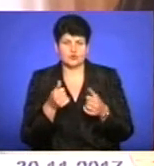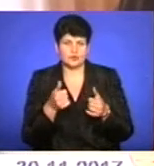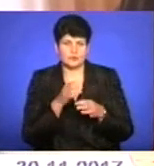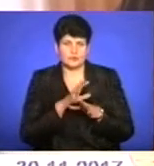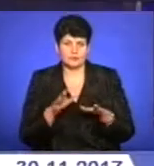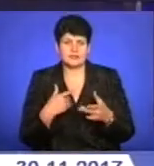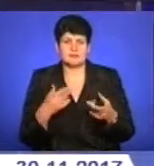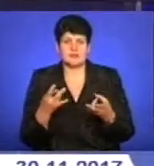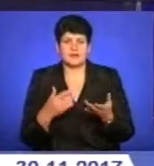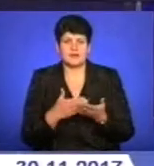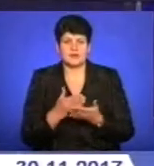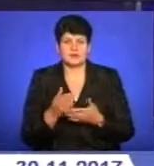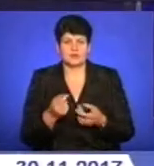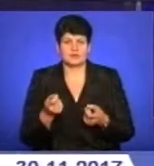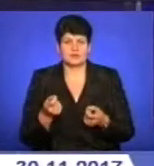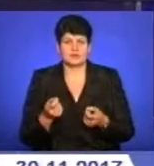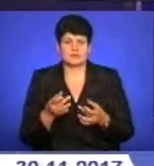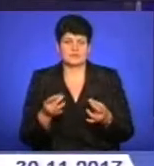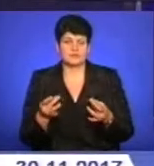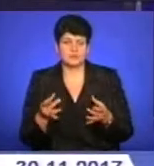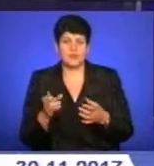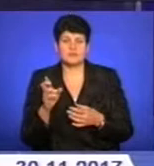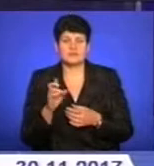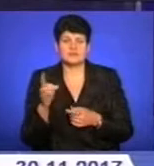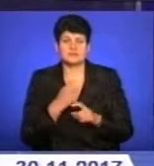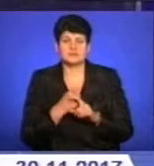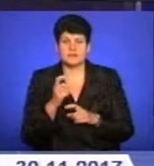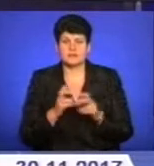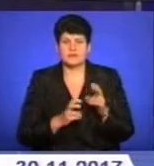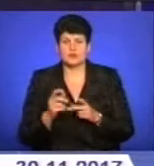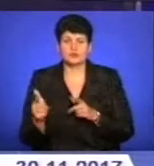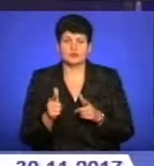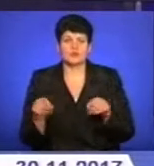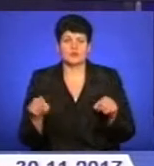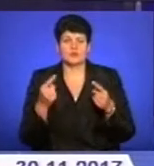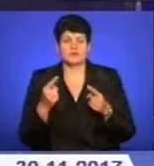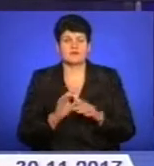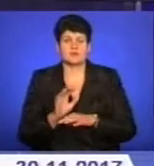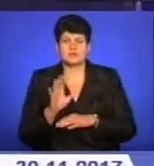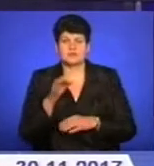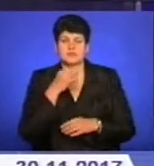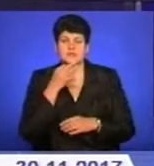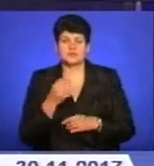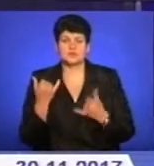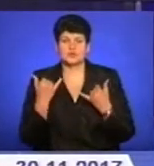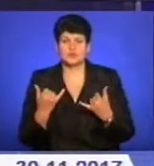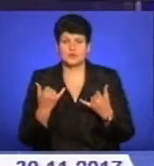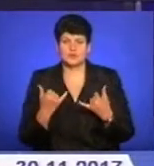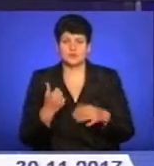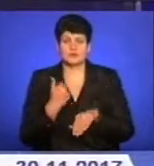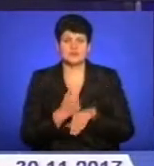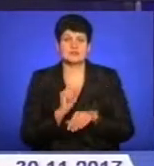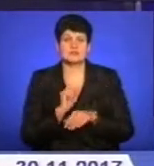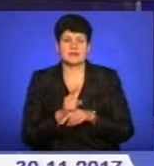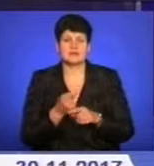якісна сировина. Щодо Борщівського спиртзаводу, який готується до відновлення виробництва, Юрій Лучечко зауважив, що сьогодні його основне